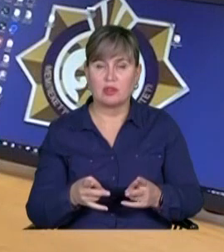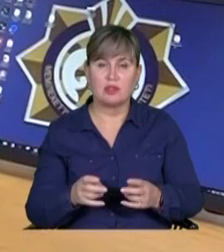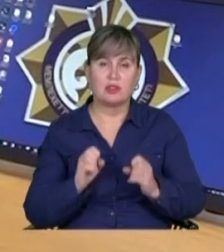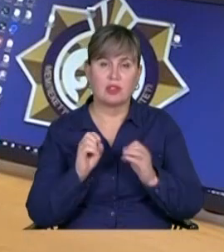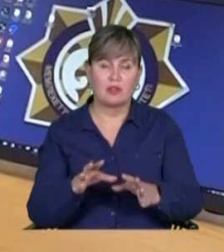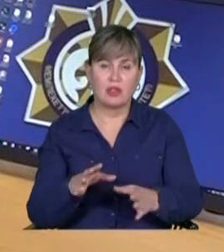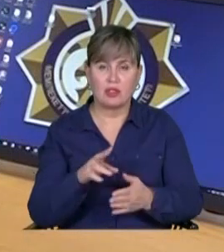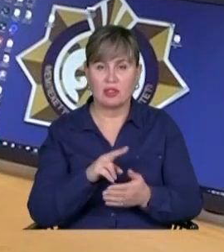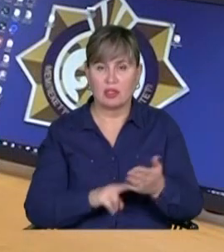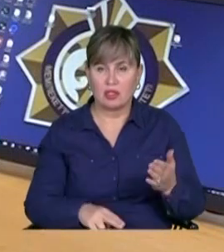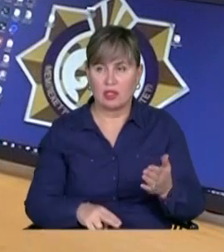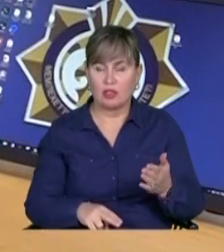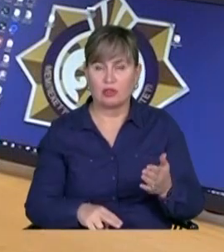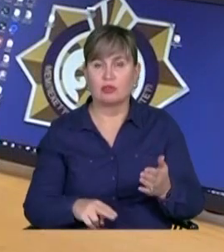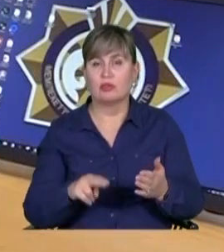сдавать декларацию.